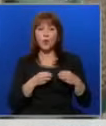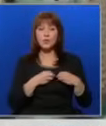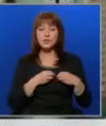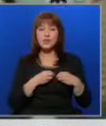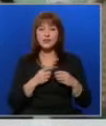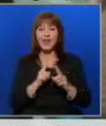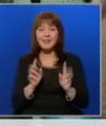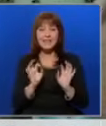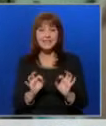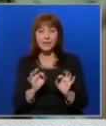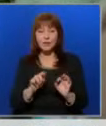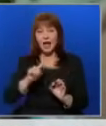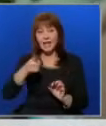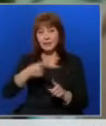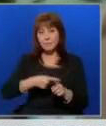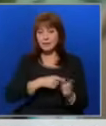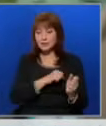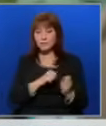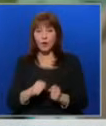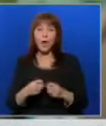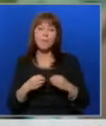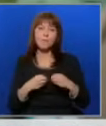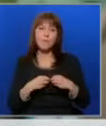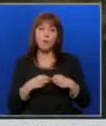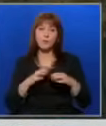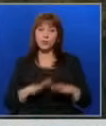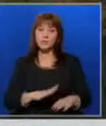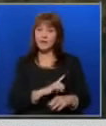израелците. Един месец по-късно болката остава силна.